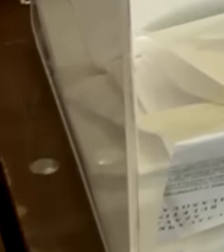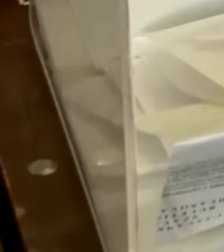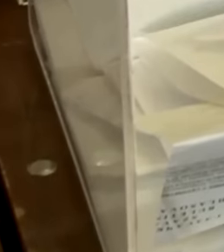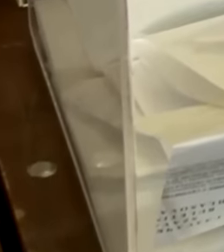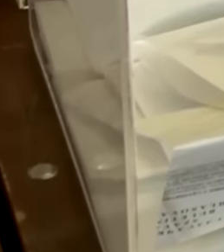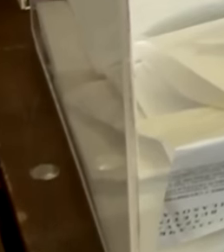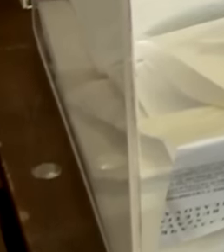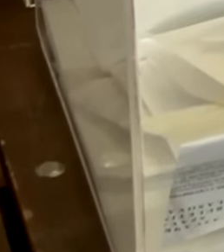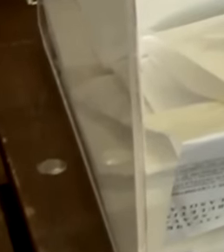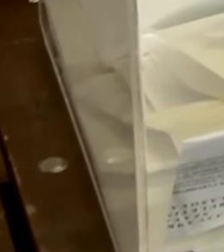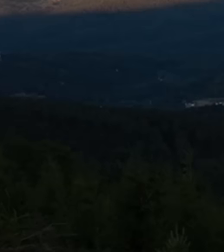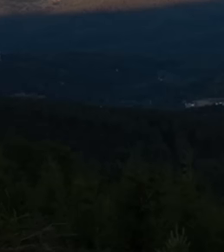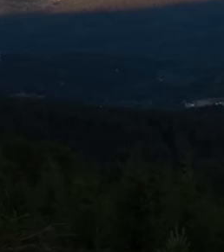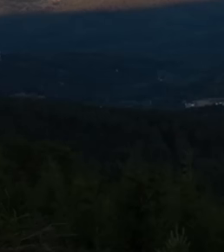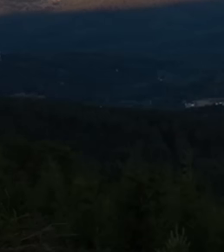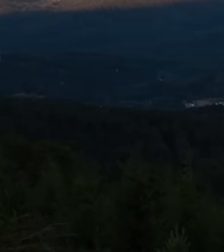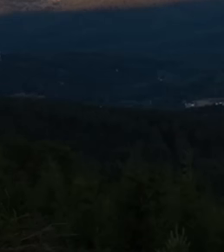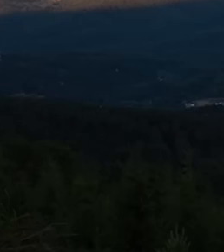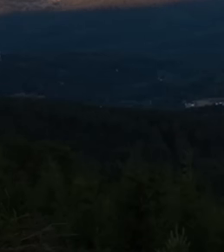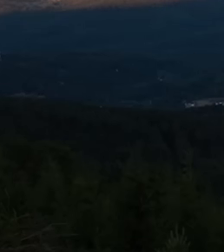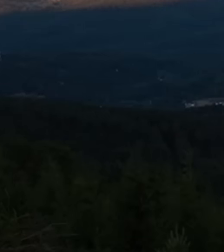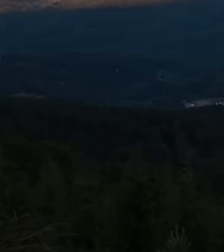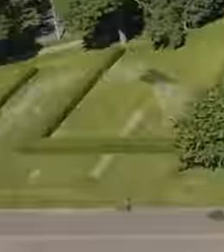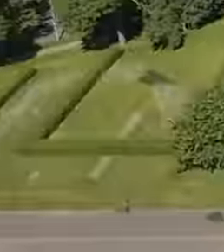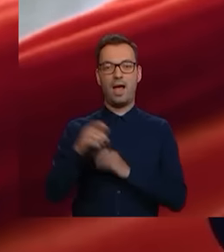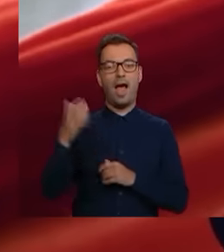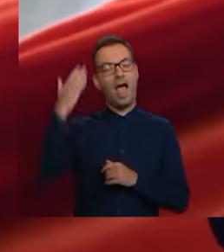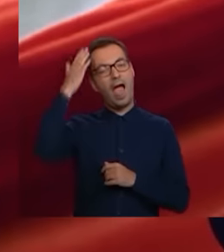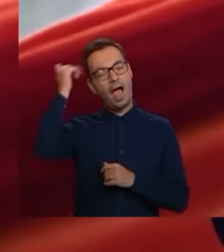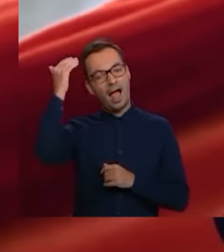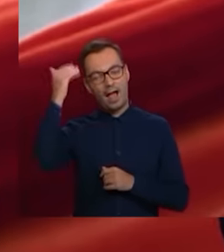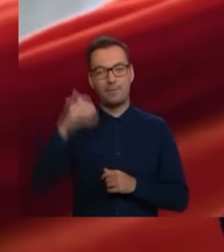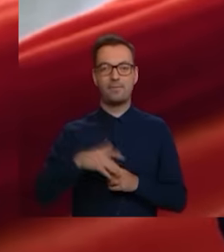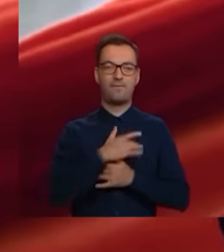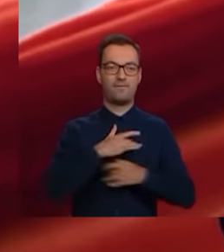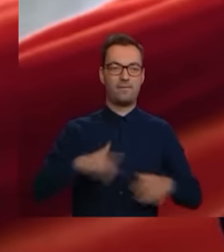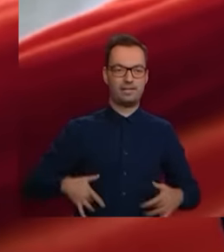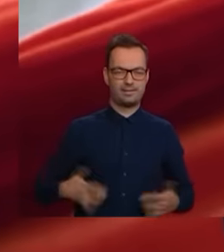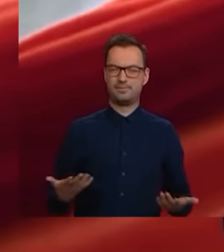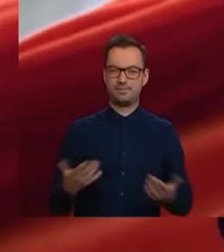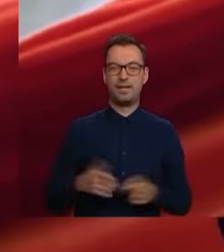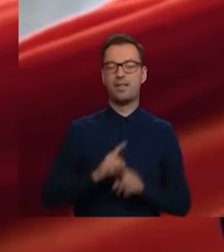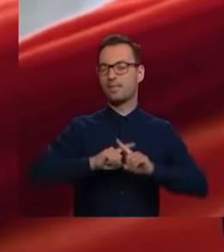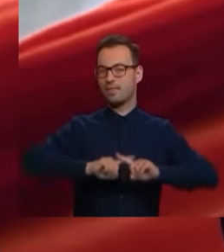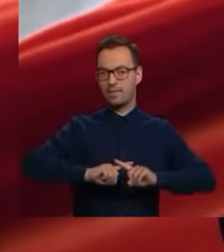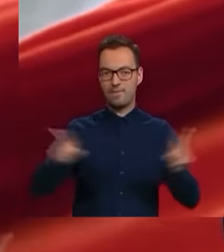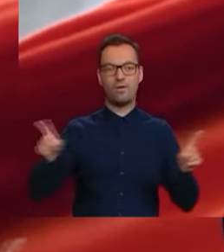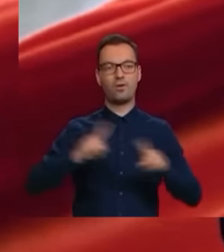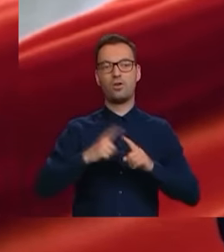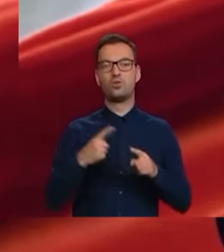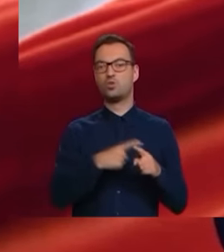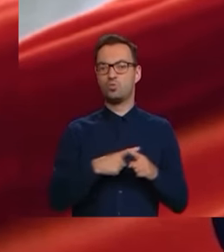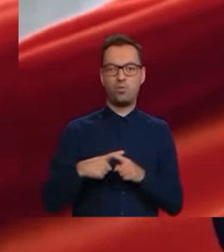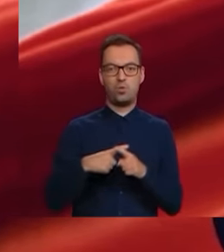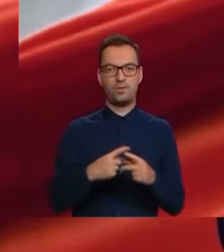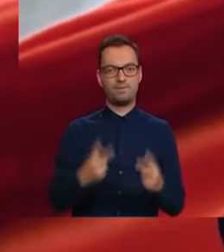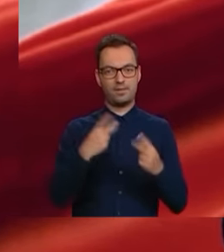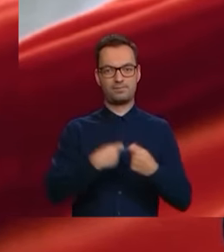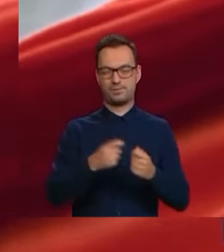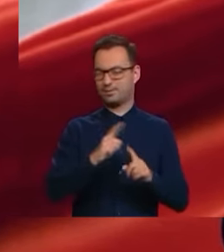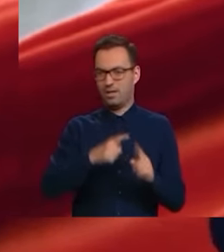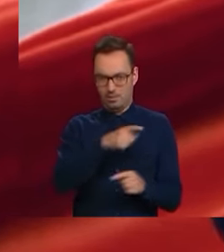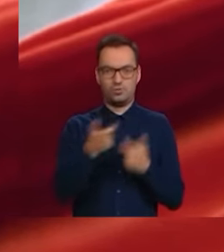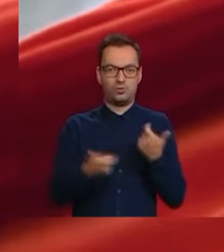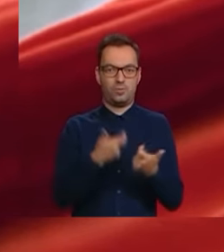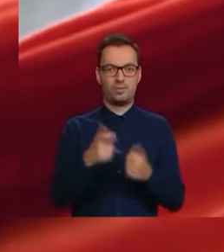sposób prezentuje ich interesy. A pan Hołownia, proszę bardzo. Nie wolno prywatyzować strategicznych spółek, a oni dokładnie